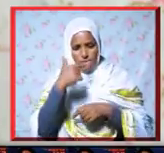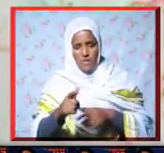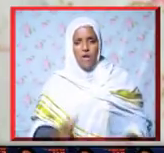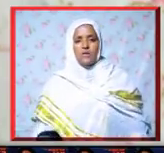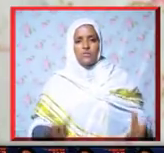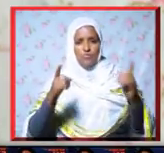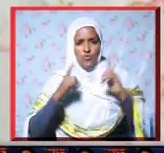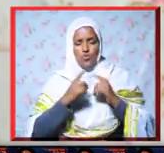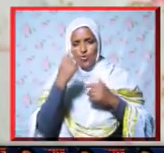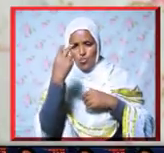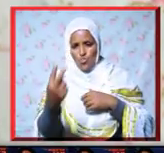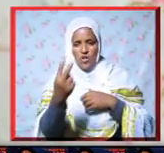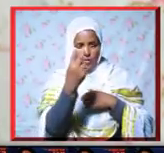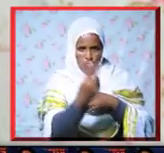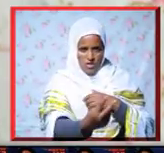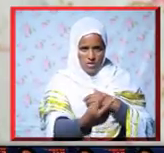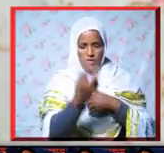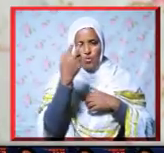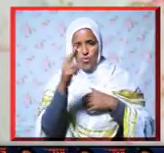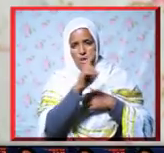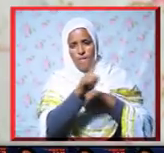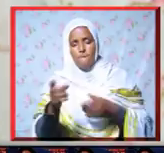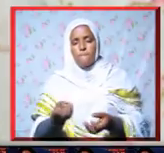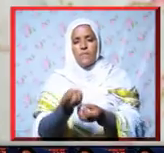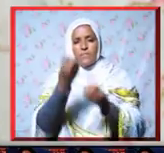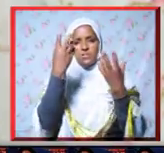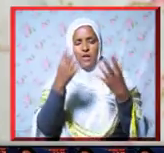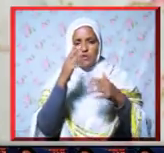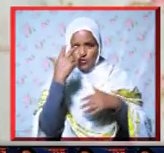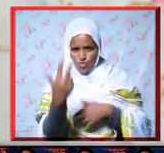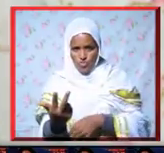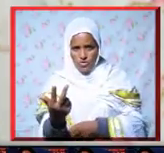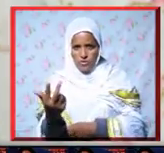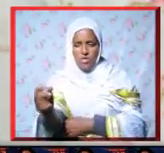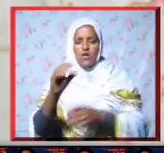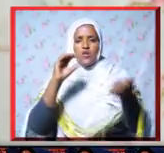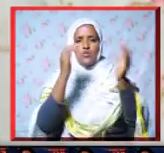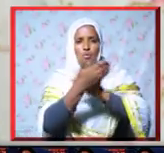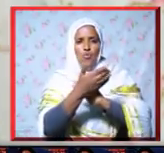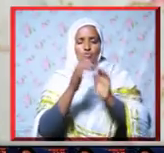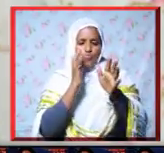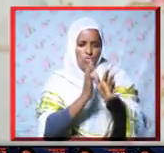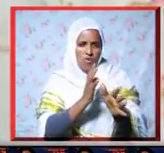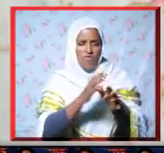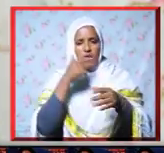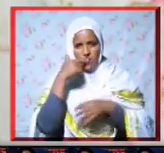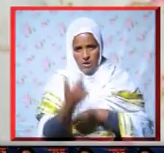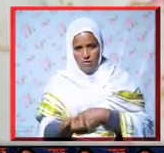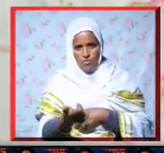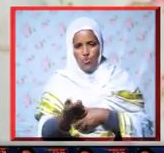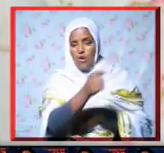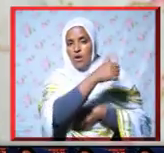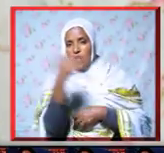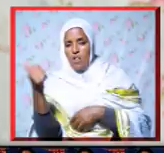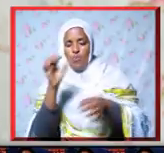ቢኖር ሁለት ሁለት ወይም ቢበዛ ሶስት እየሆኑ በተራ ይናገሩ፣